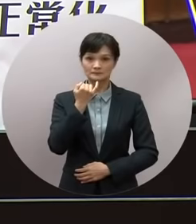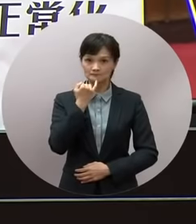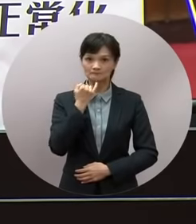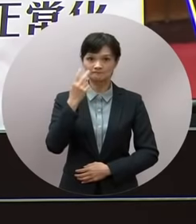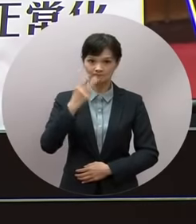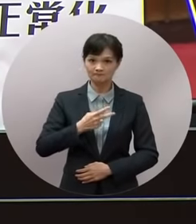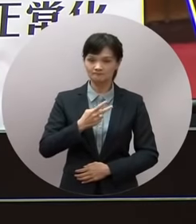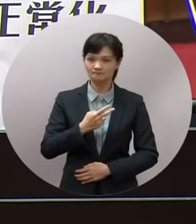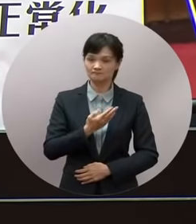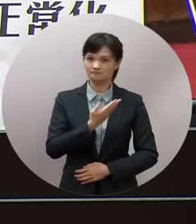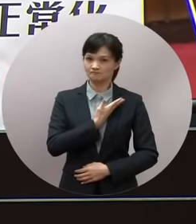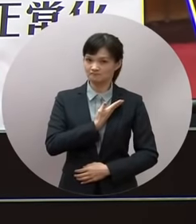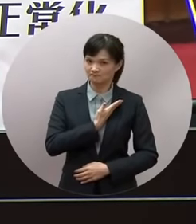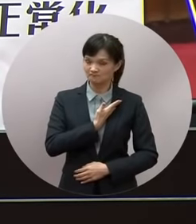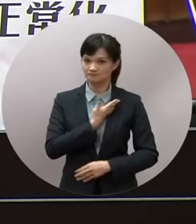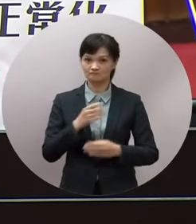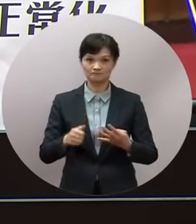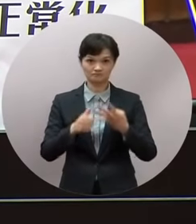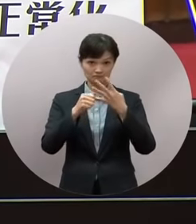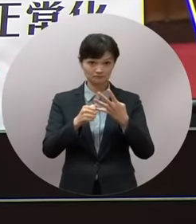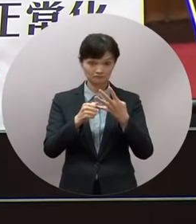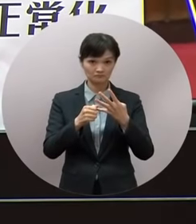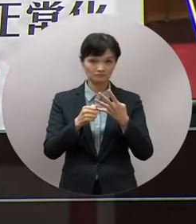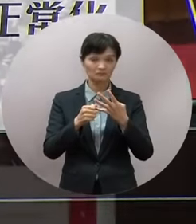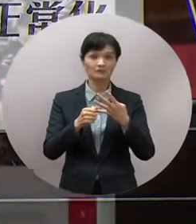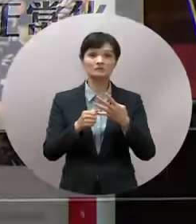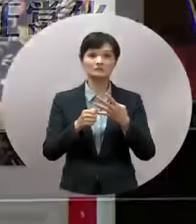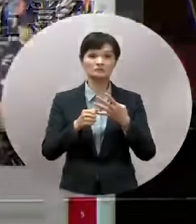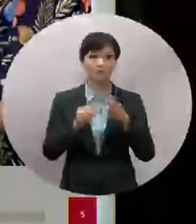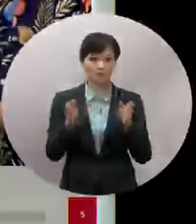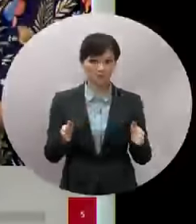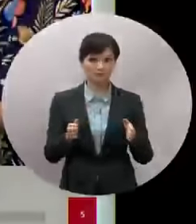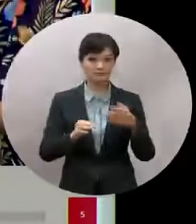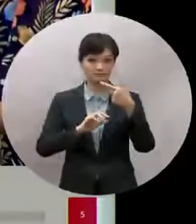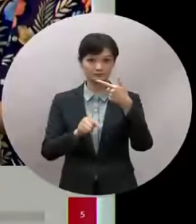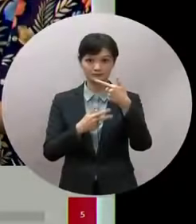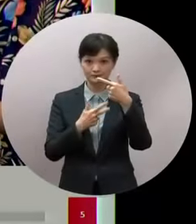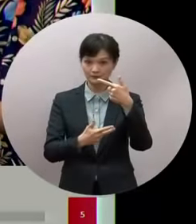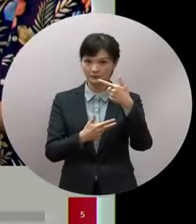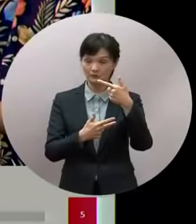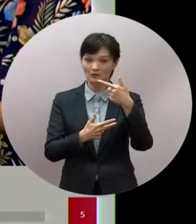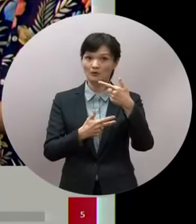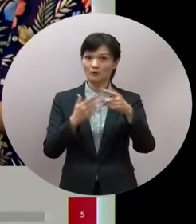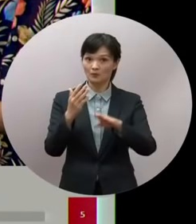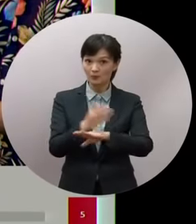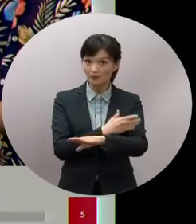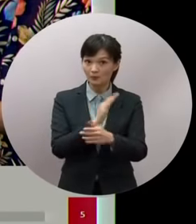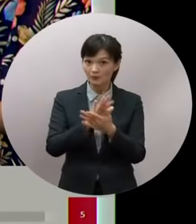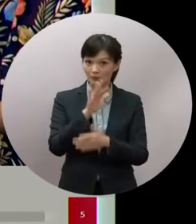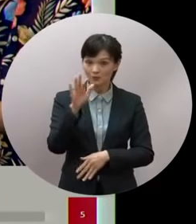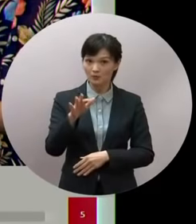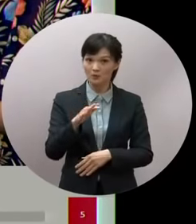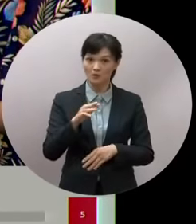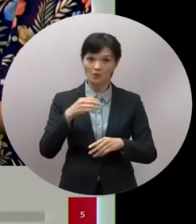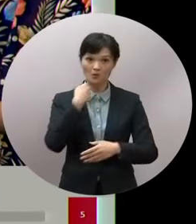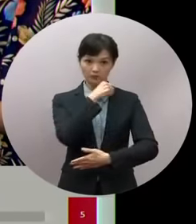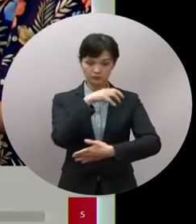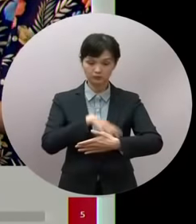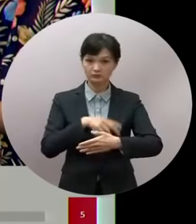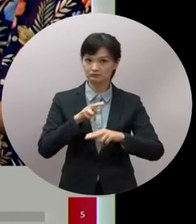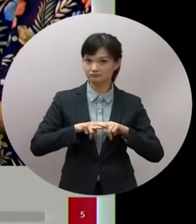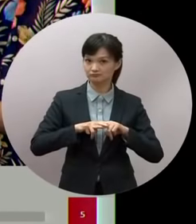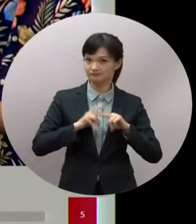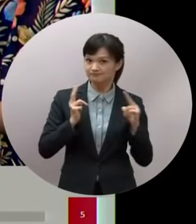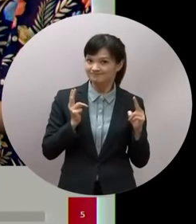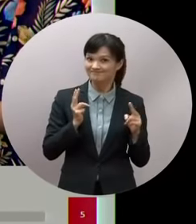挺过第四个隔离期，6月7号国内的松绑解禁有望，这是我们时